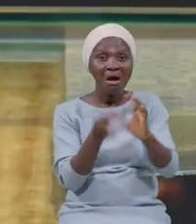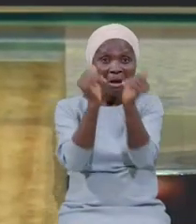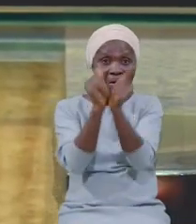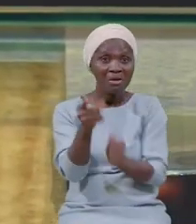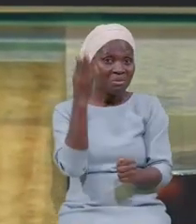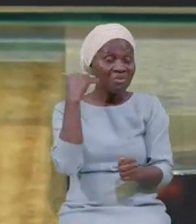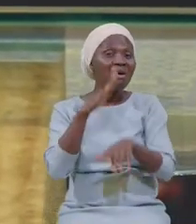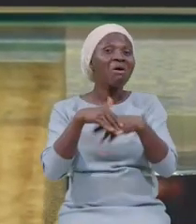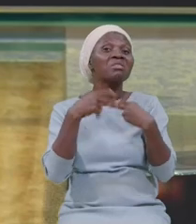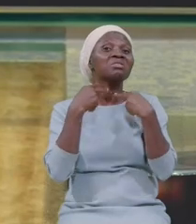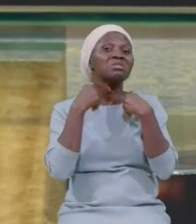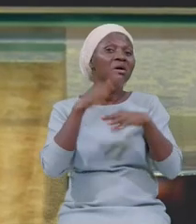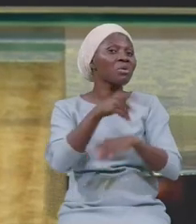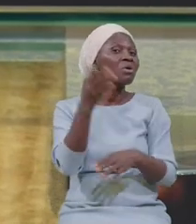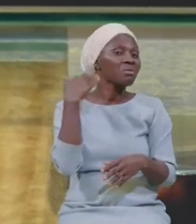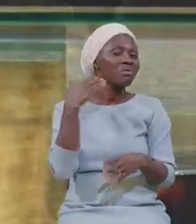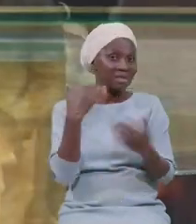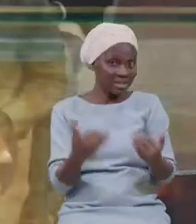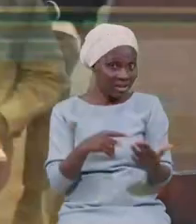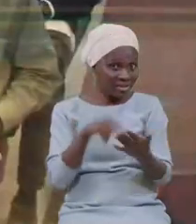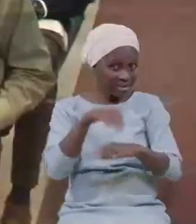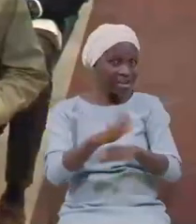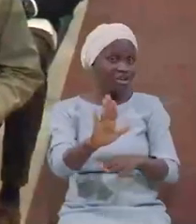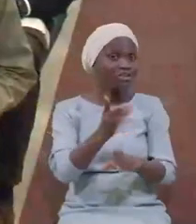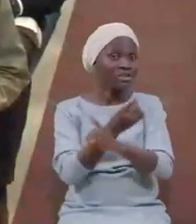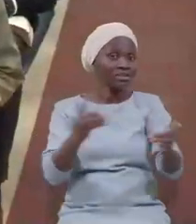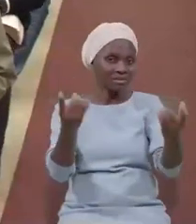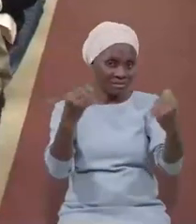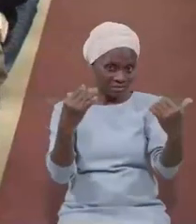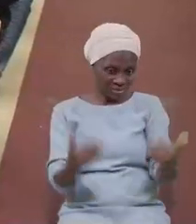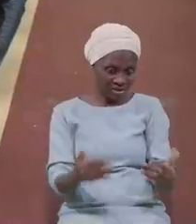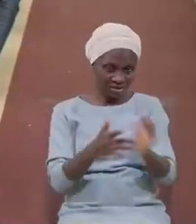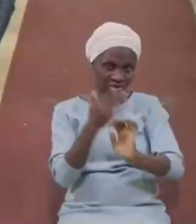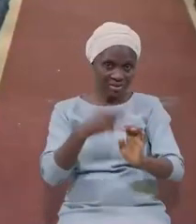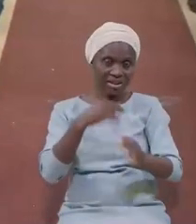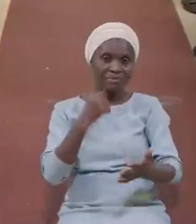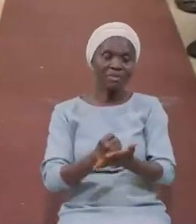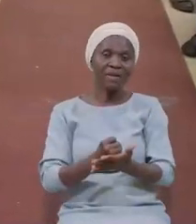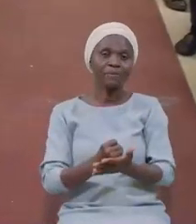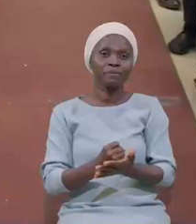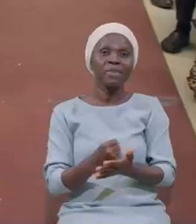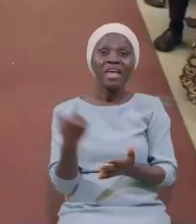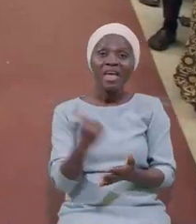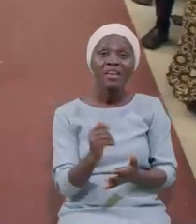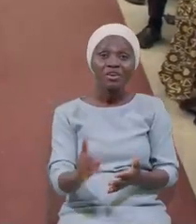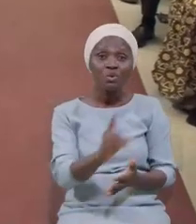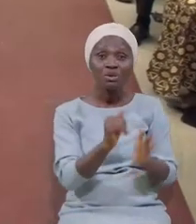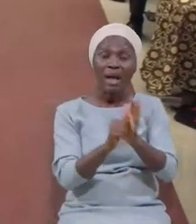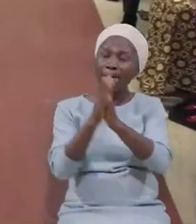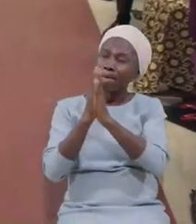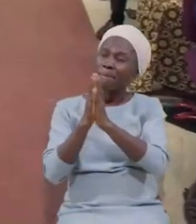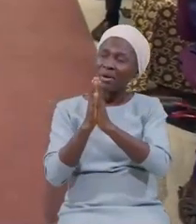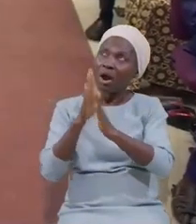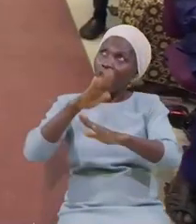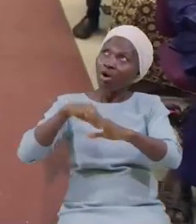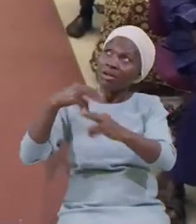ce soir, alors votre délivrance est venue au nom de Jésus-Christ. Alors quiconque invoquera le nom